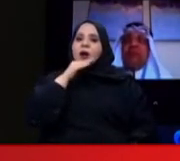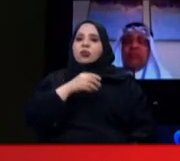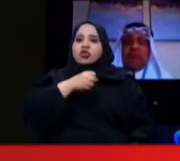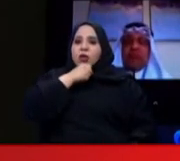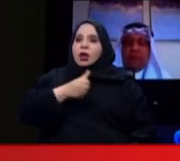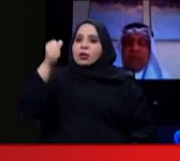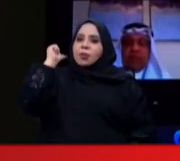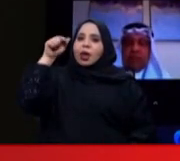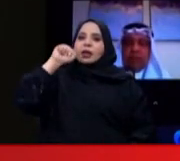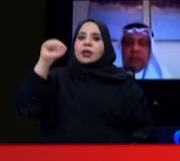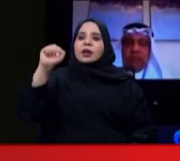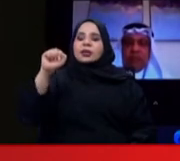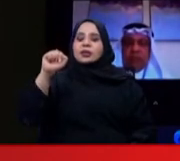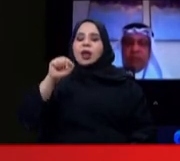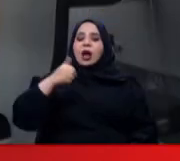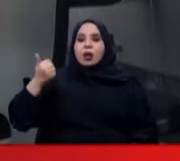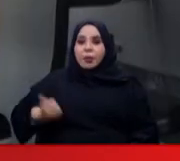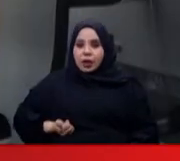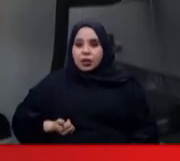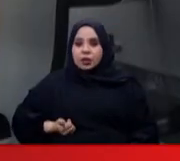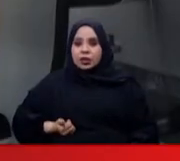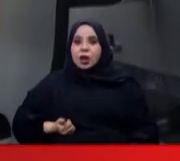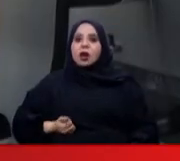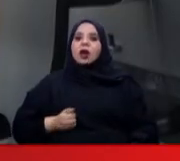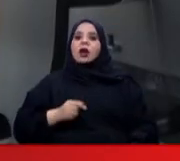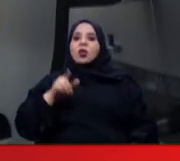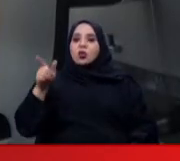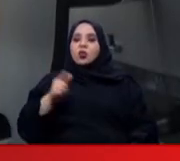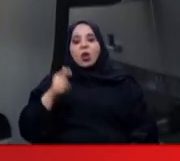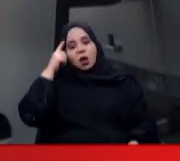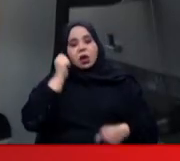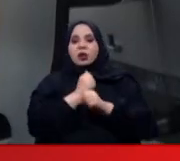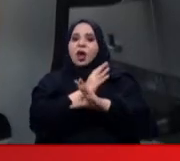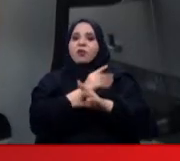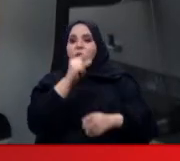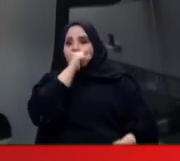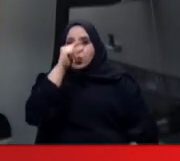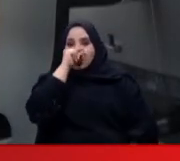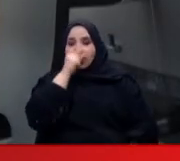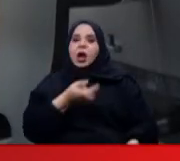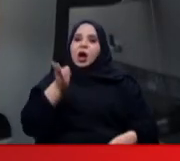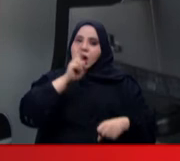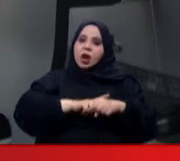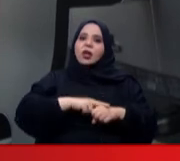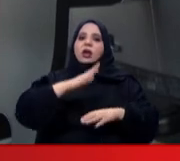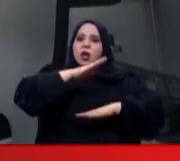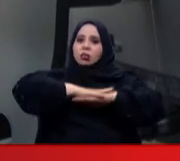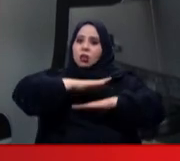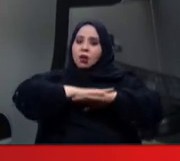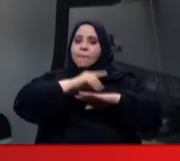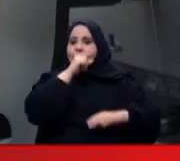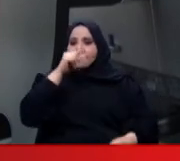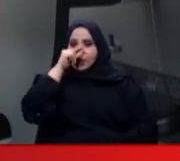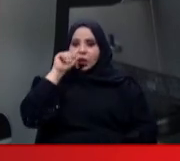بحرينية متحضرة تحمل في جوهرها أوجه متعددة من أبرزها ممارسة الحريات الدينية واحترام